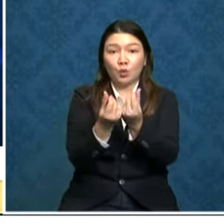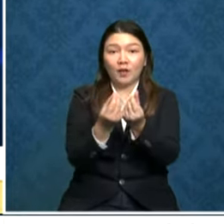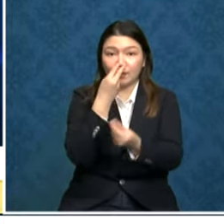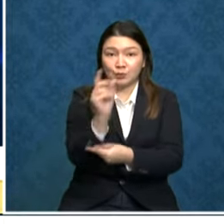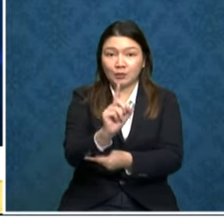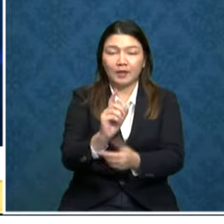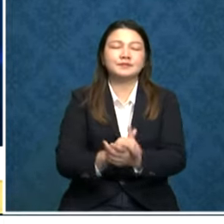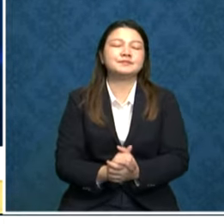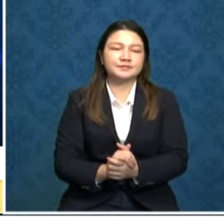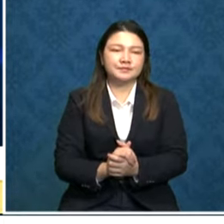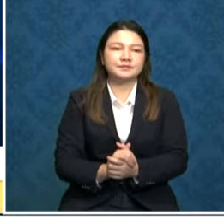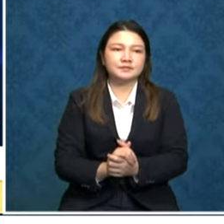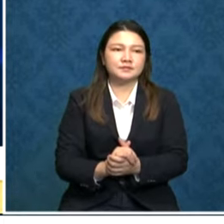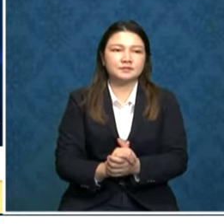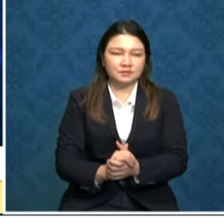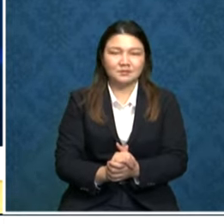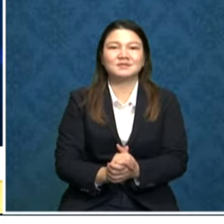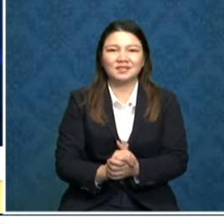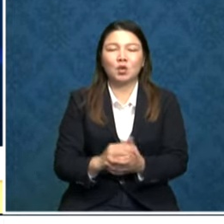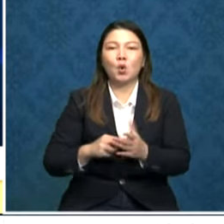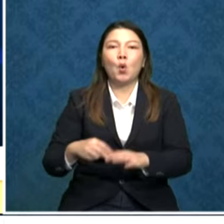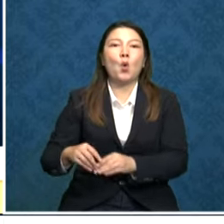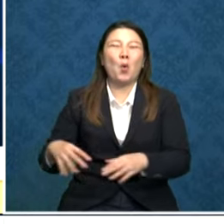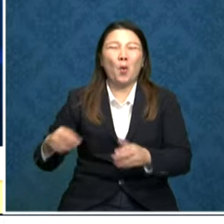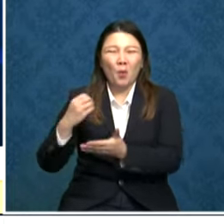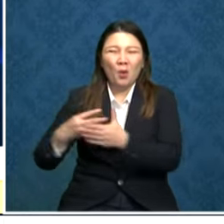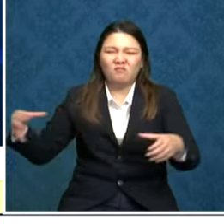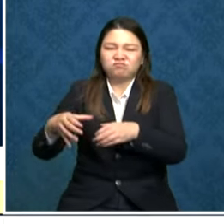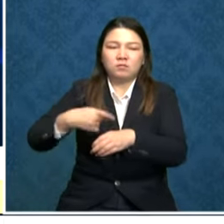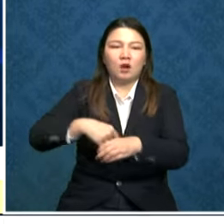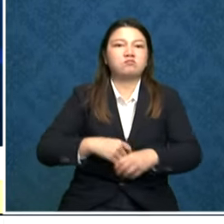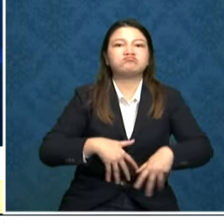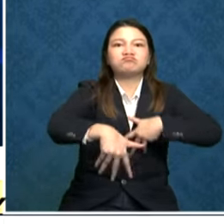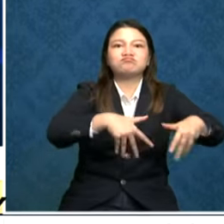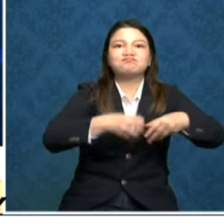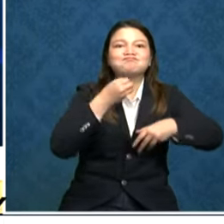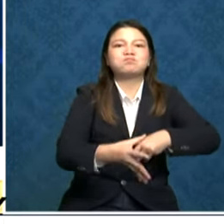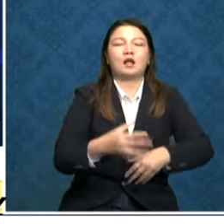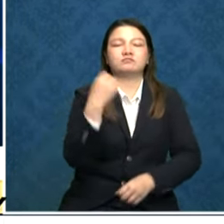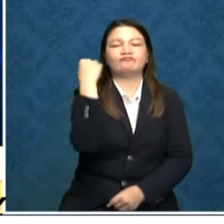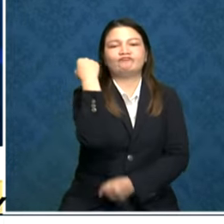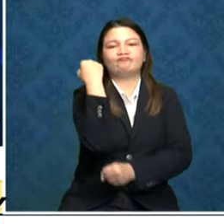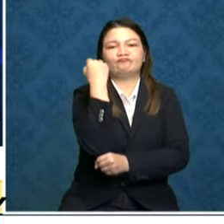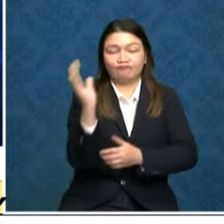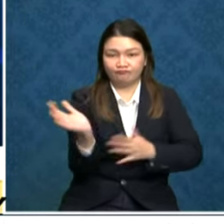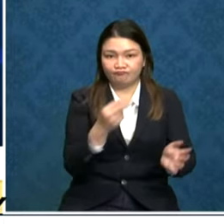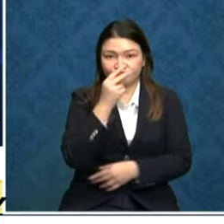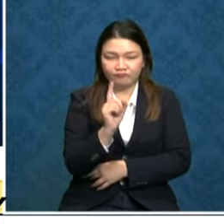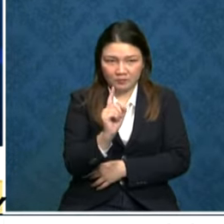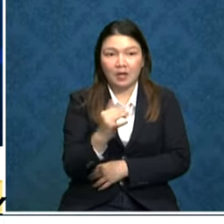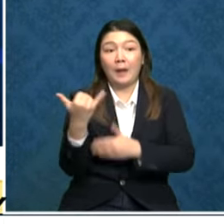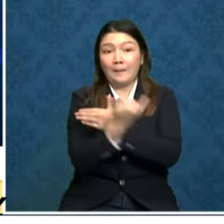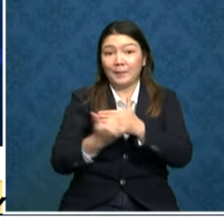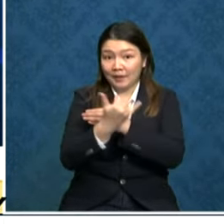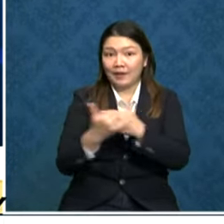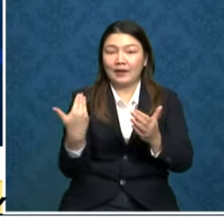จากที่บอกในเรื่องของปัญหารวยกระจุกจนกระจายไปแล้วนะครับเราลองเปรียบเทียบจากสไลด์แผนภาพนี้ครับถ้าเราดูในกลุ่มประเทศที่มีรายได้